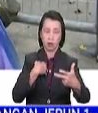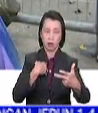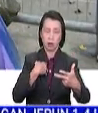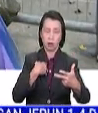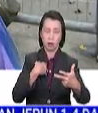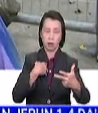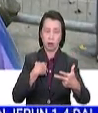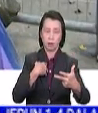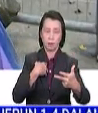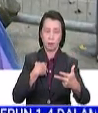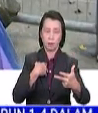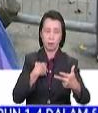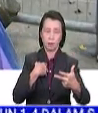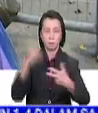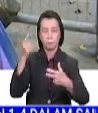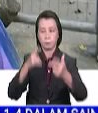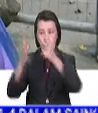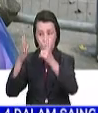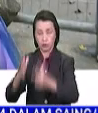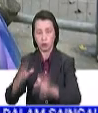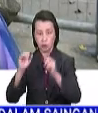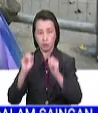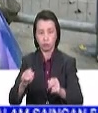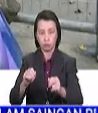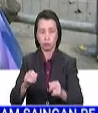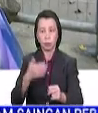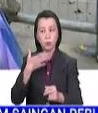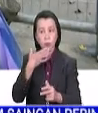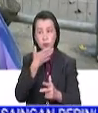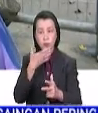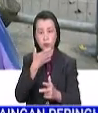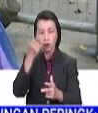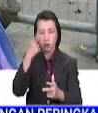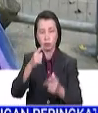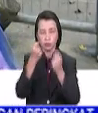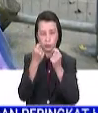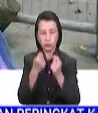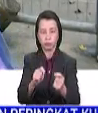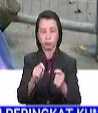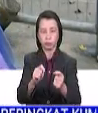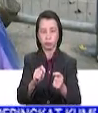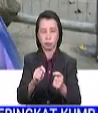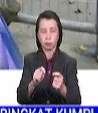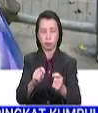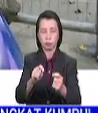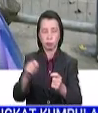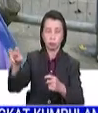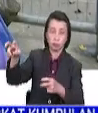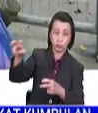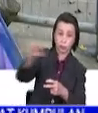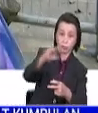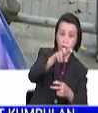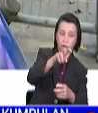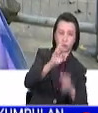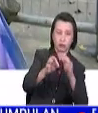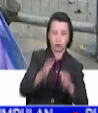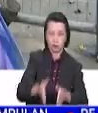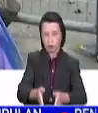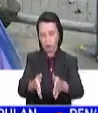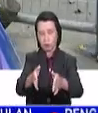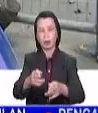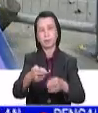dimana pengunjung berpeluang lah bagi muda-mudi N untuk tray ah kece ilah walaupun track dia tak begitu